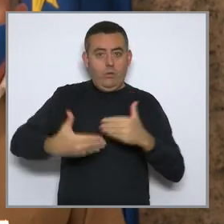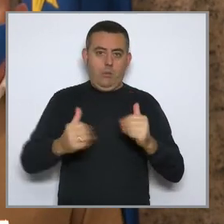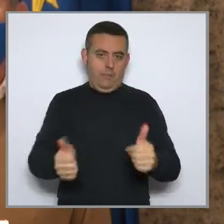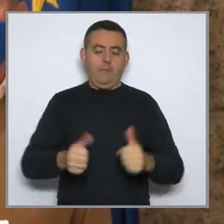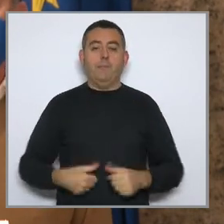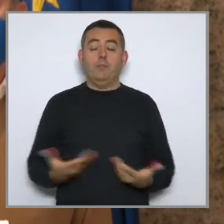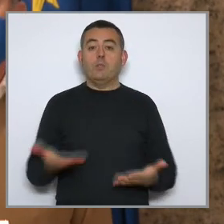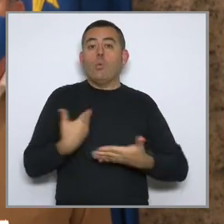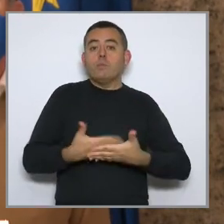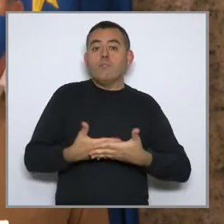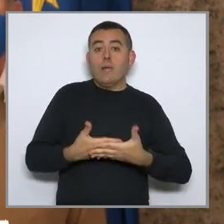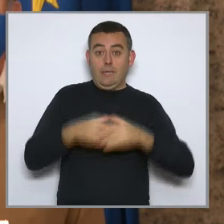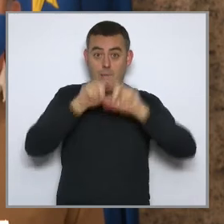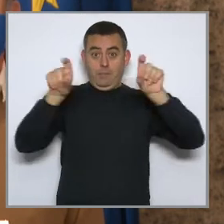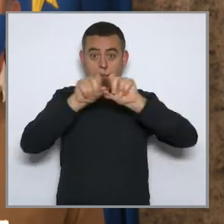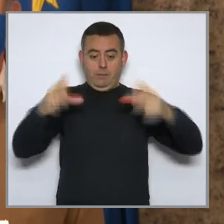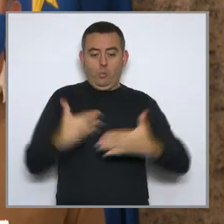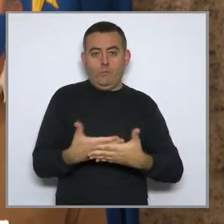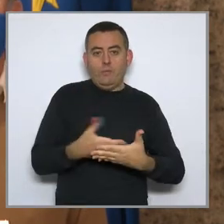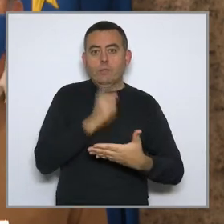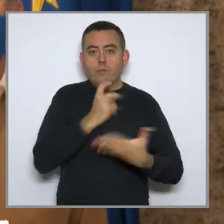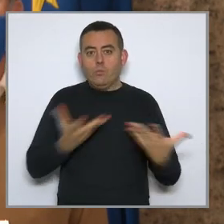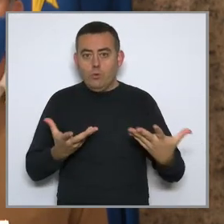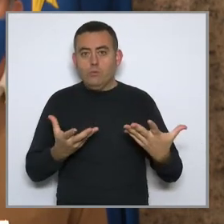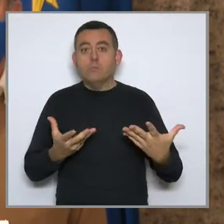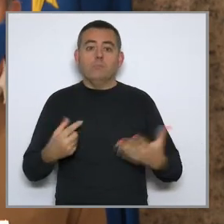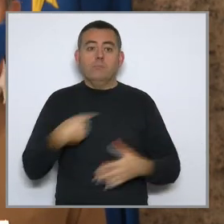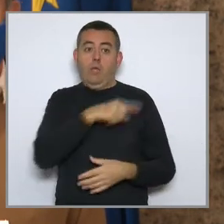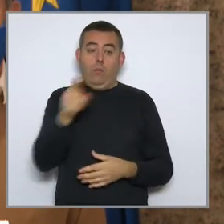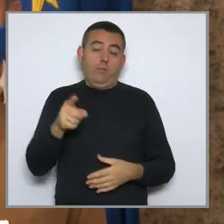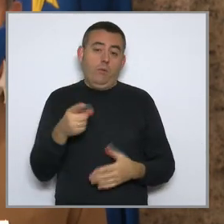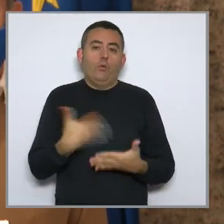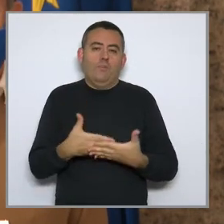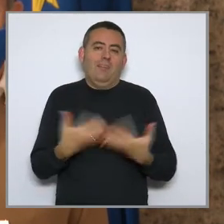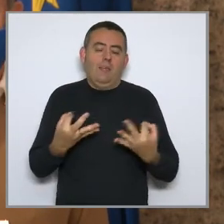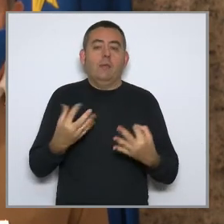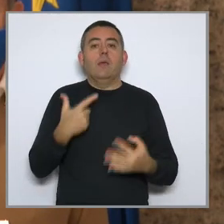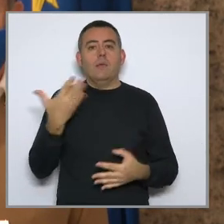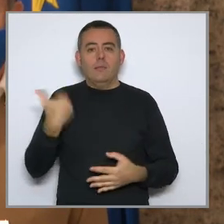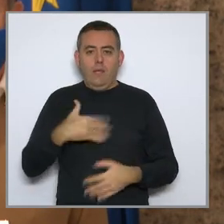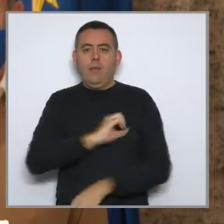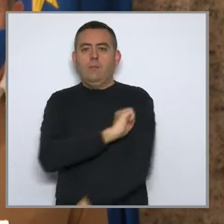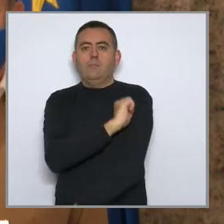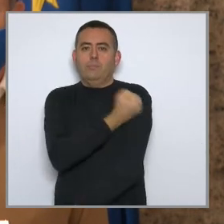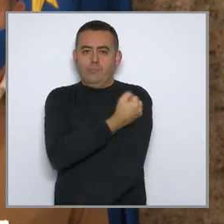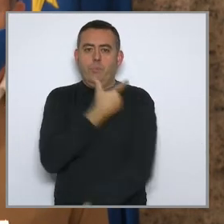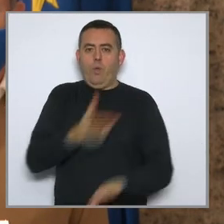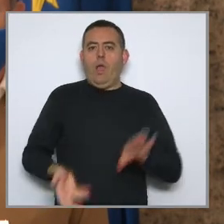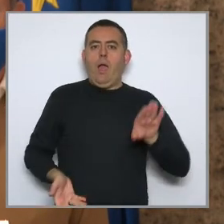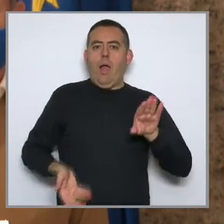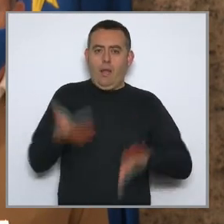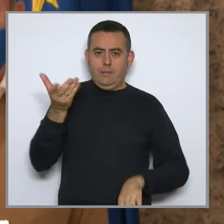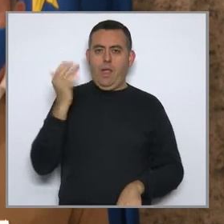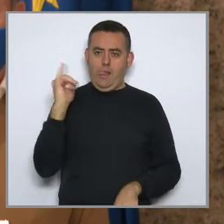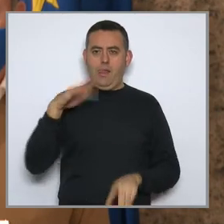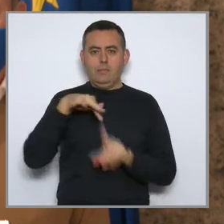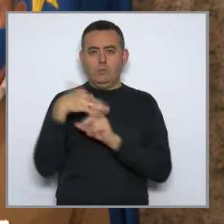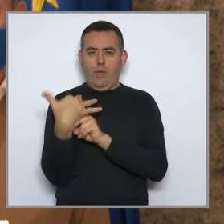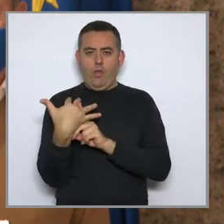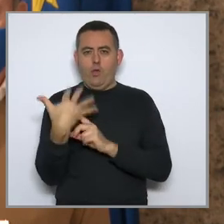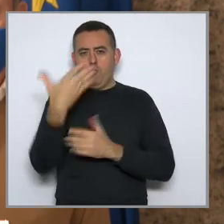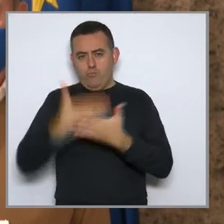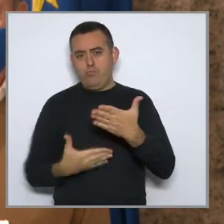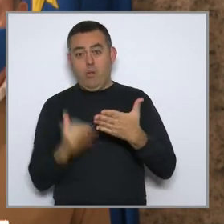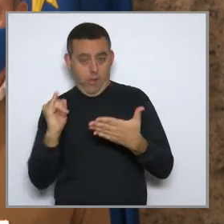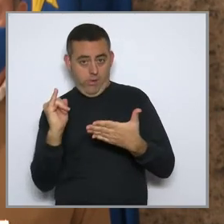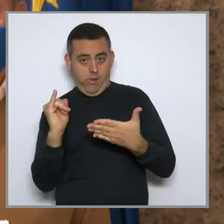les empreses és que efectivament estan donades d'alta i estan en aquesta situació, i el que volem és, a través de la informació